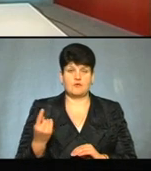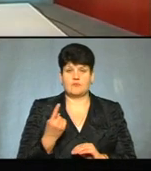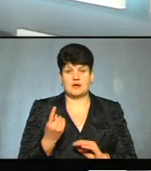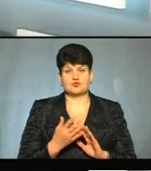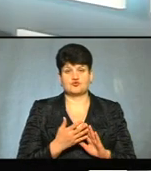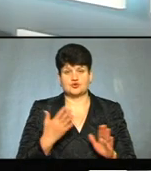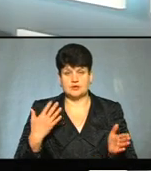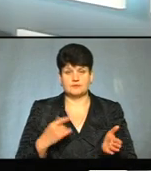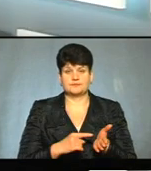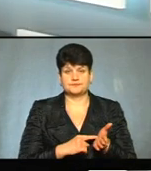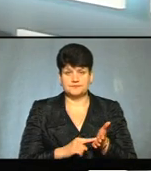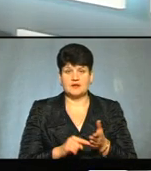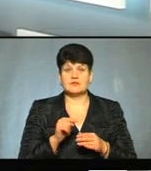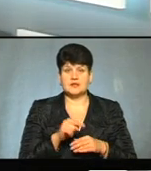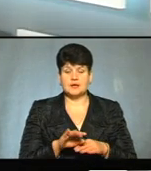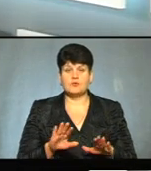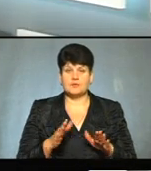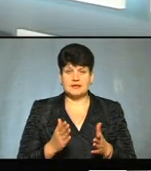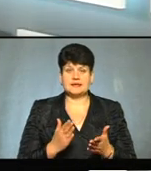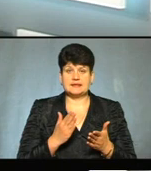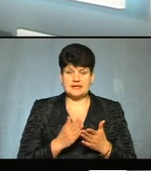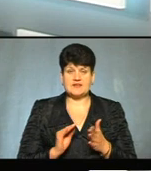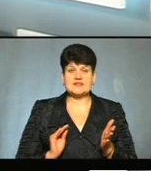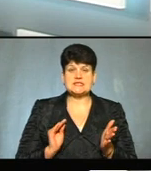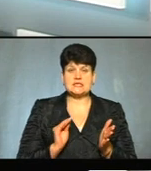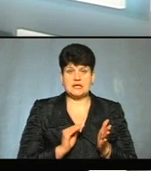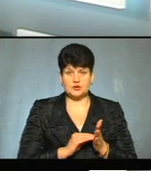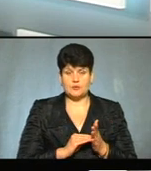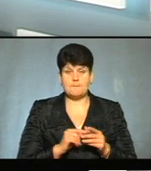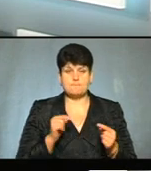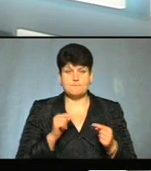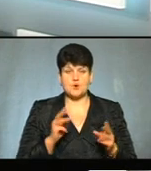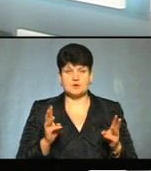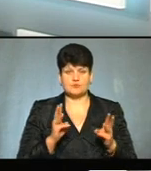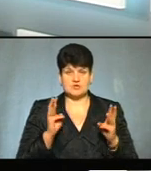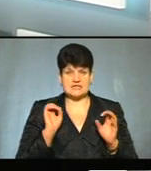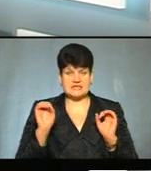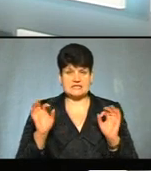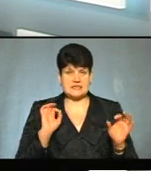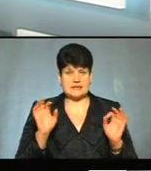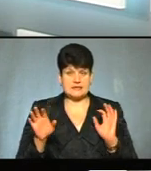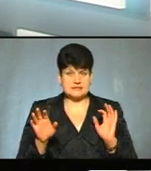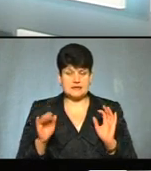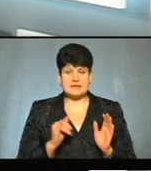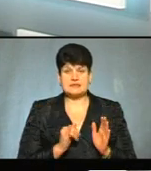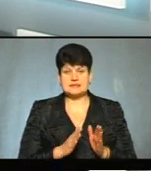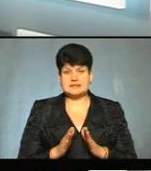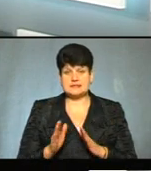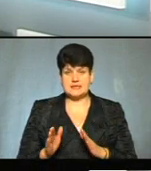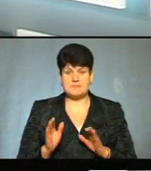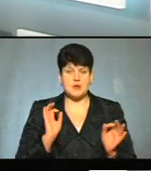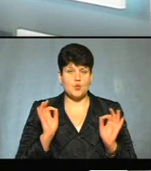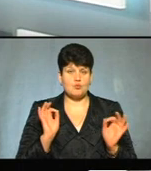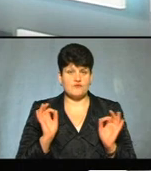В першу чергу наголошую в тих моментах, де є встановлення протипожежної сигналізації і